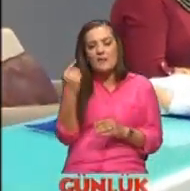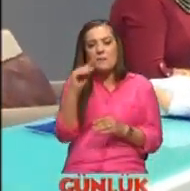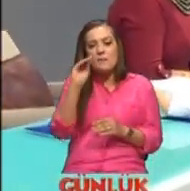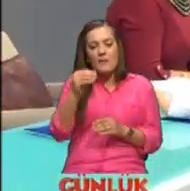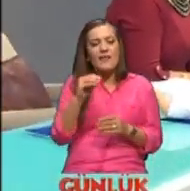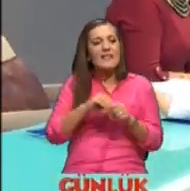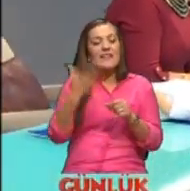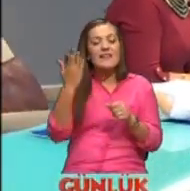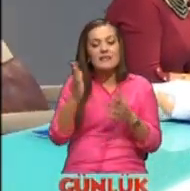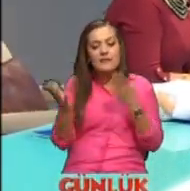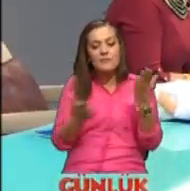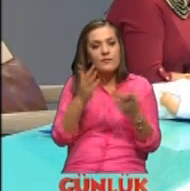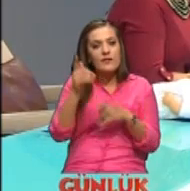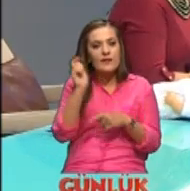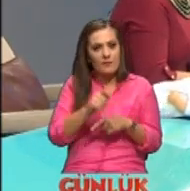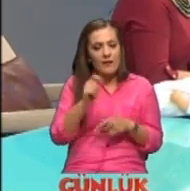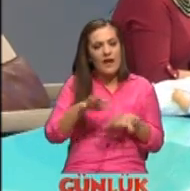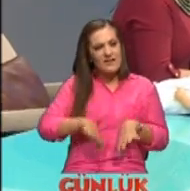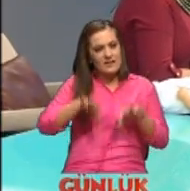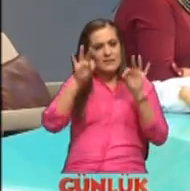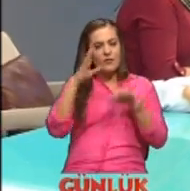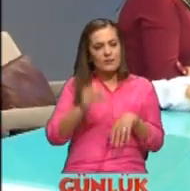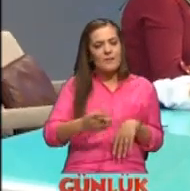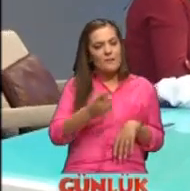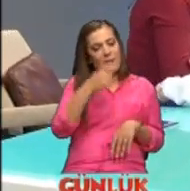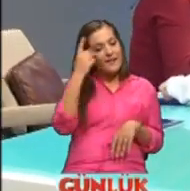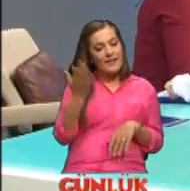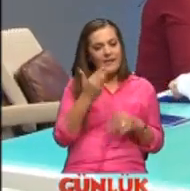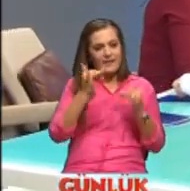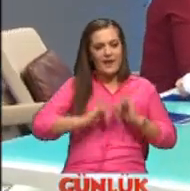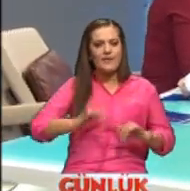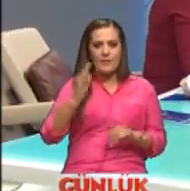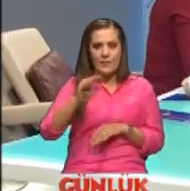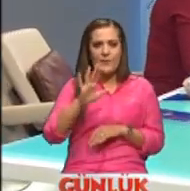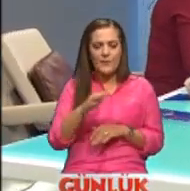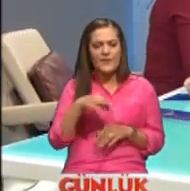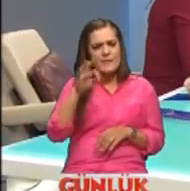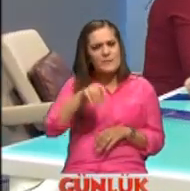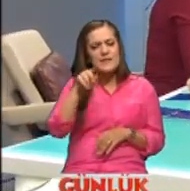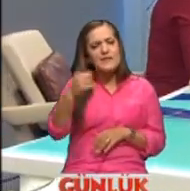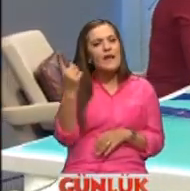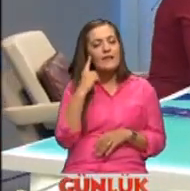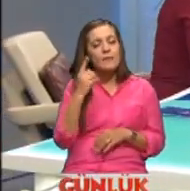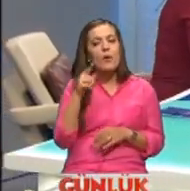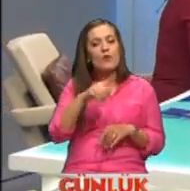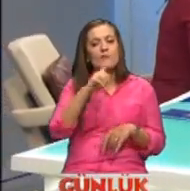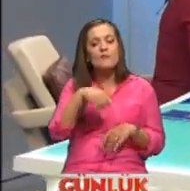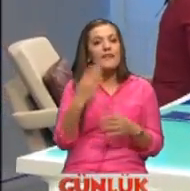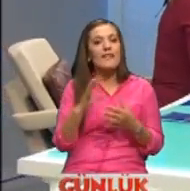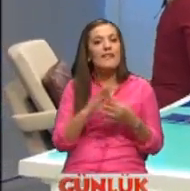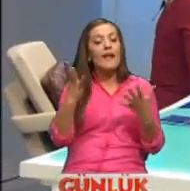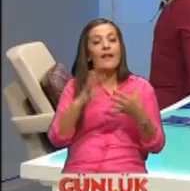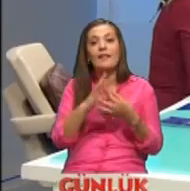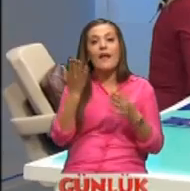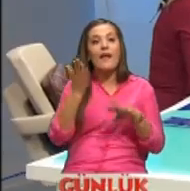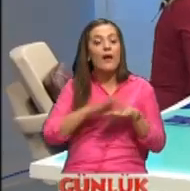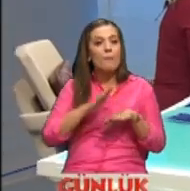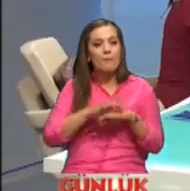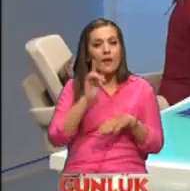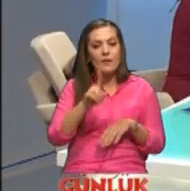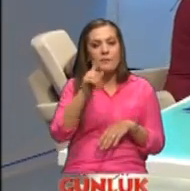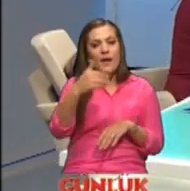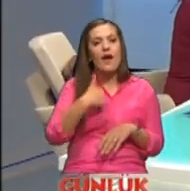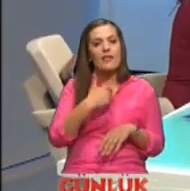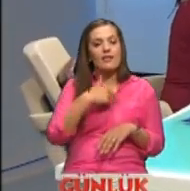bebeğe nasıl davranılacağı konusunda hazırlıklı olunsa belki daha rahat edilebilir. Şimdi sizden dinleyelim o zaman, nedir, ne yapmalıdır